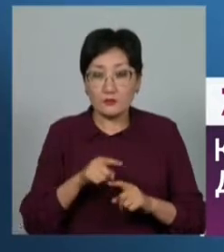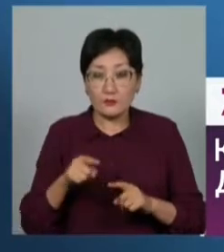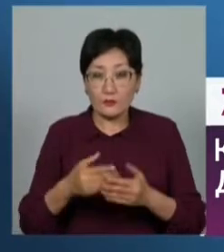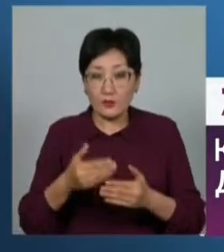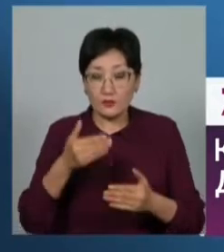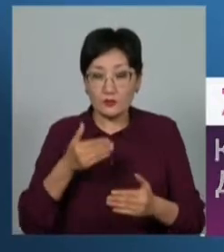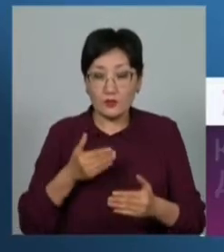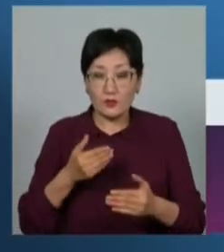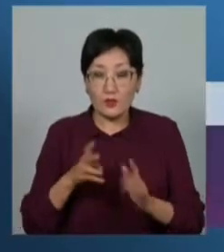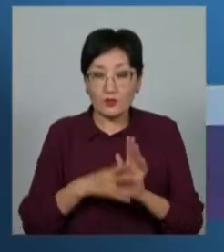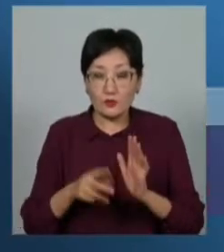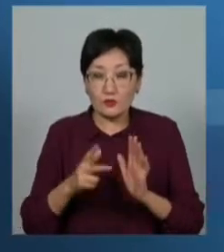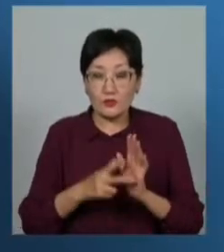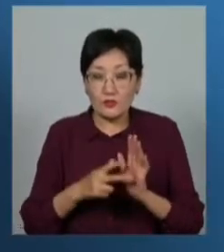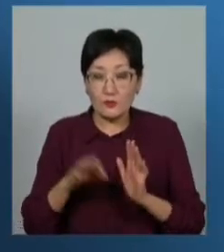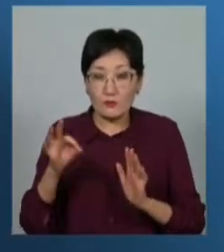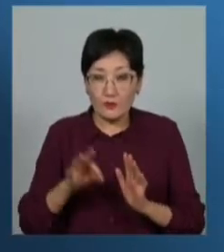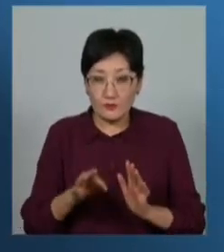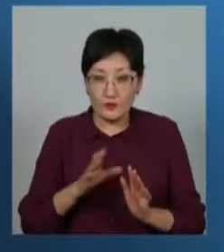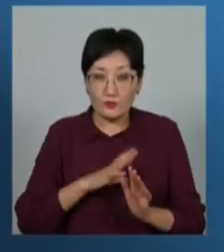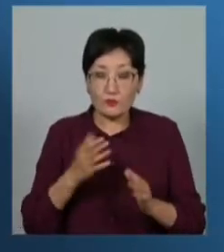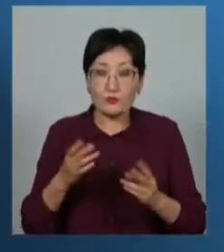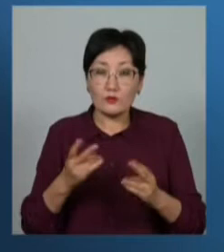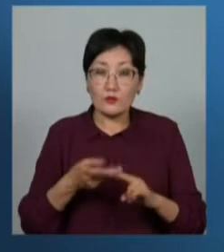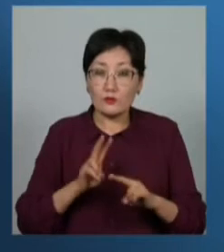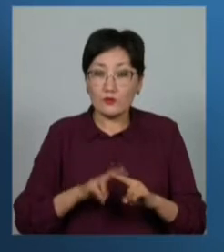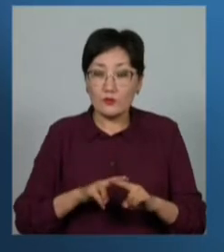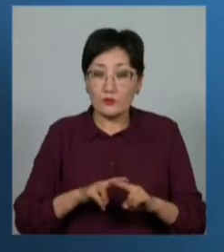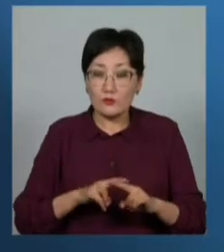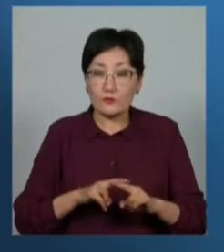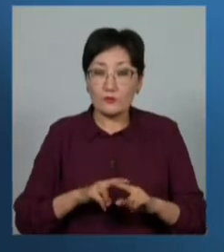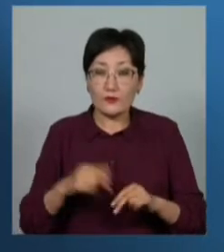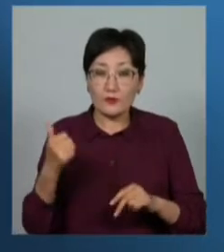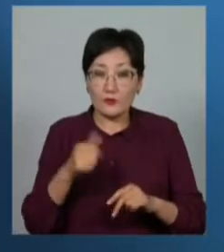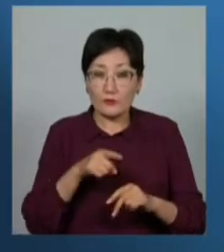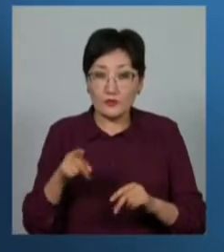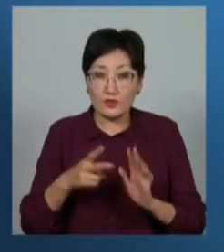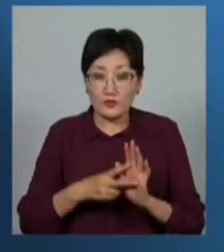бұрын 98% болушы еді, бірақ осы аптада